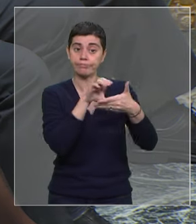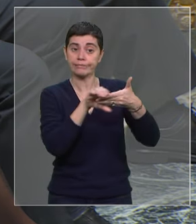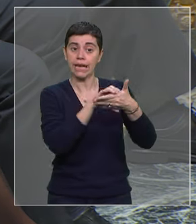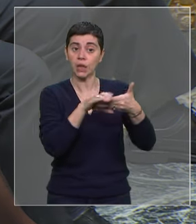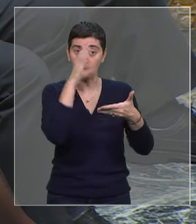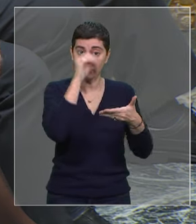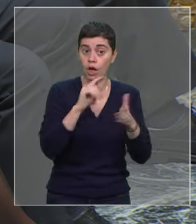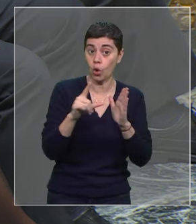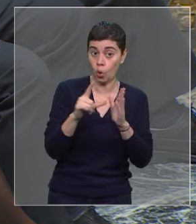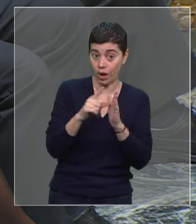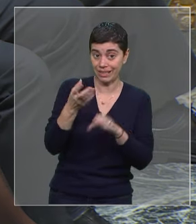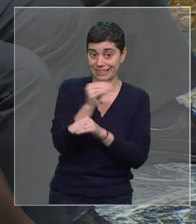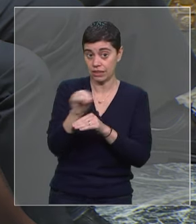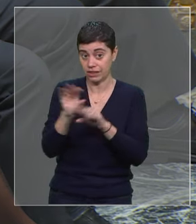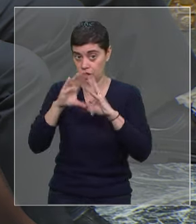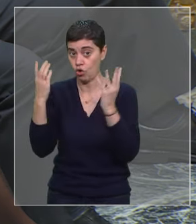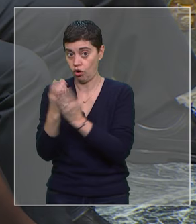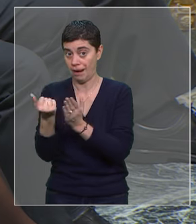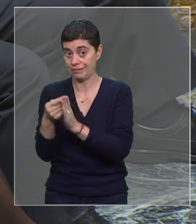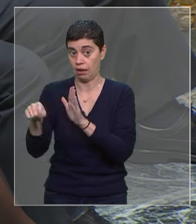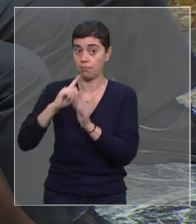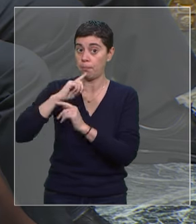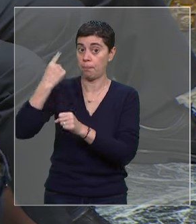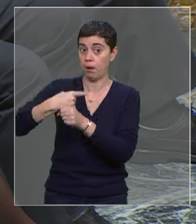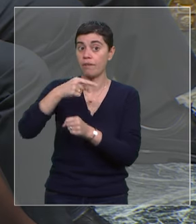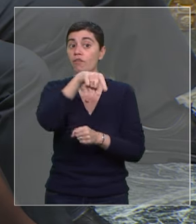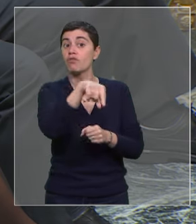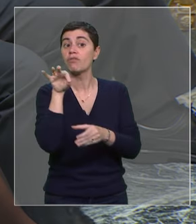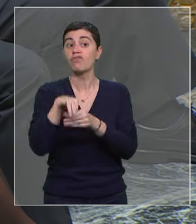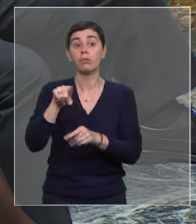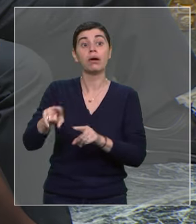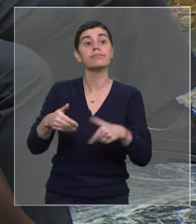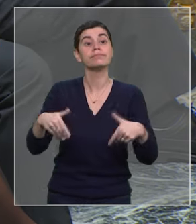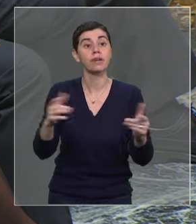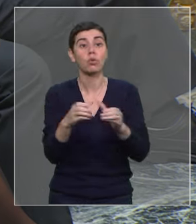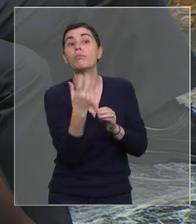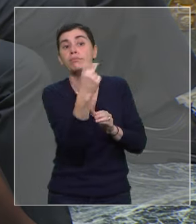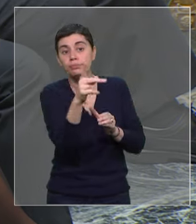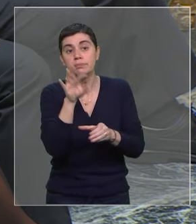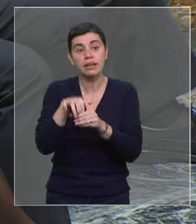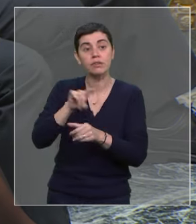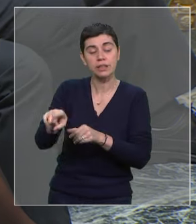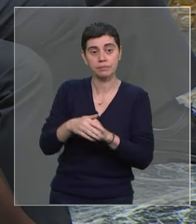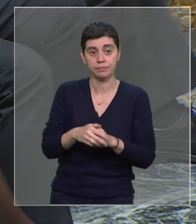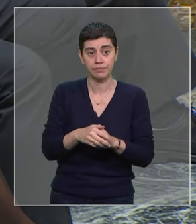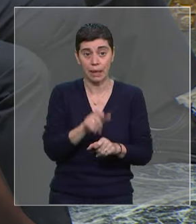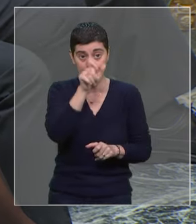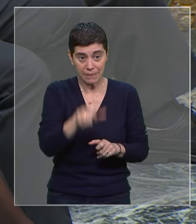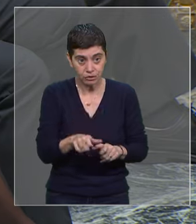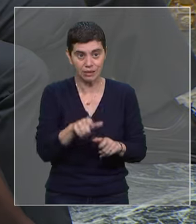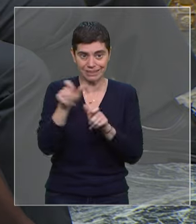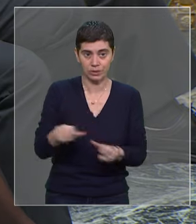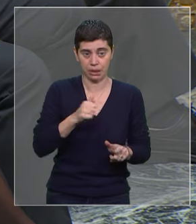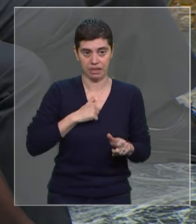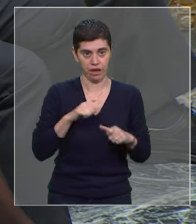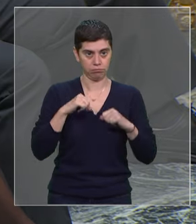la loi sécurité globale que vous n'avez pas votée non plus, monsieur le député, en tout cas votre groupe, qui permet à chaque agent de sécurité privée d'avoir